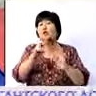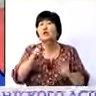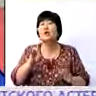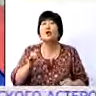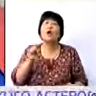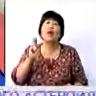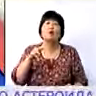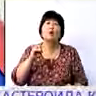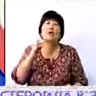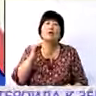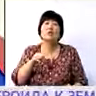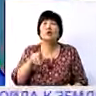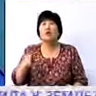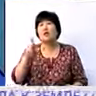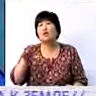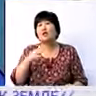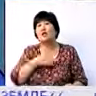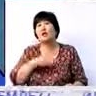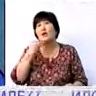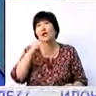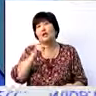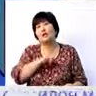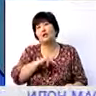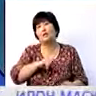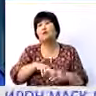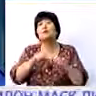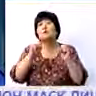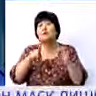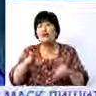Ахмишет. Абоненты довольны качеством работы специалистов.